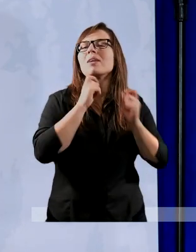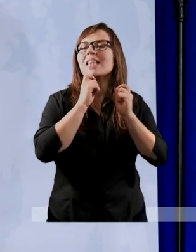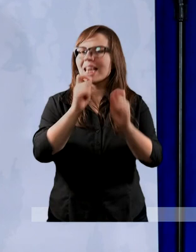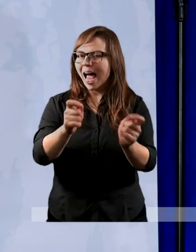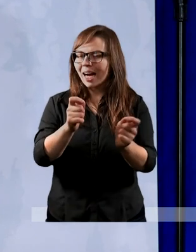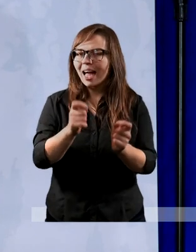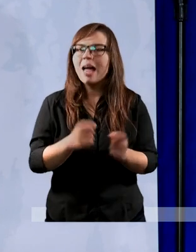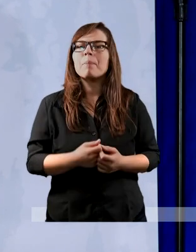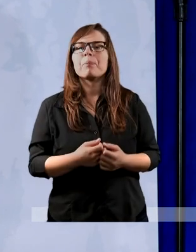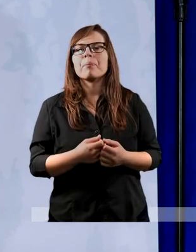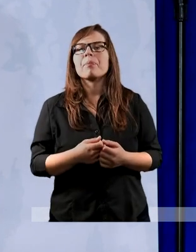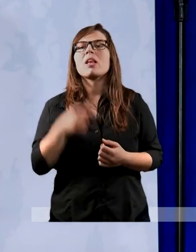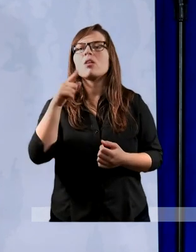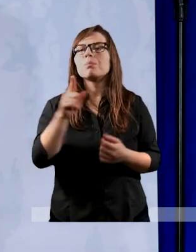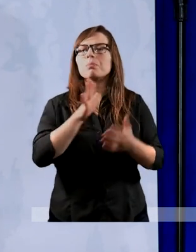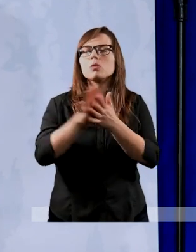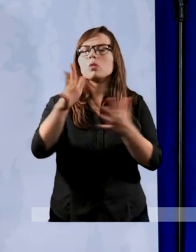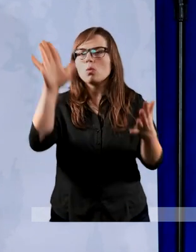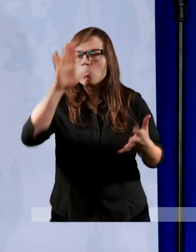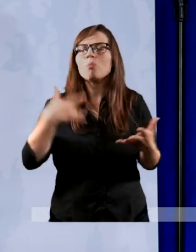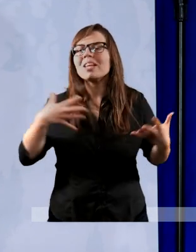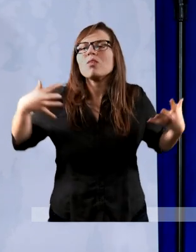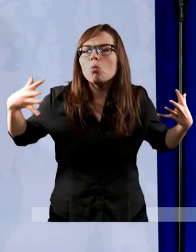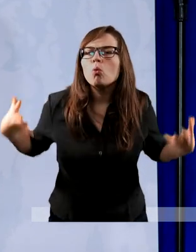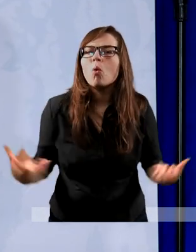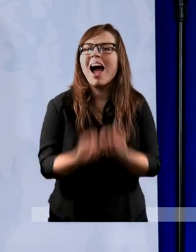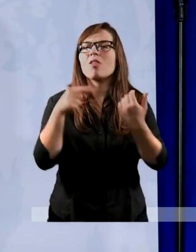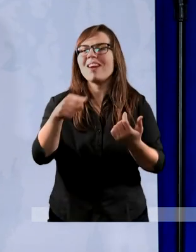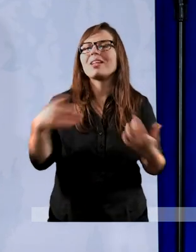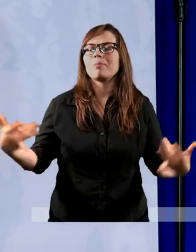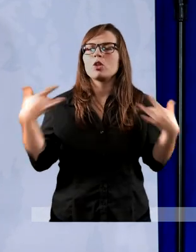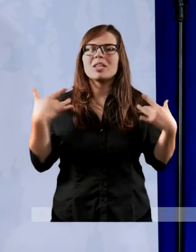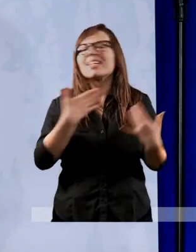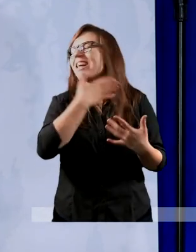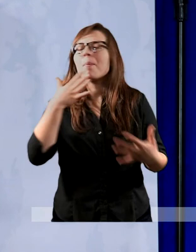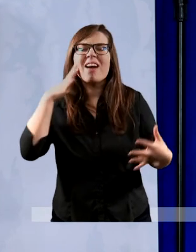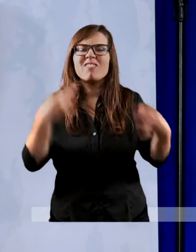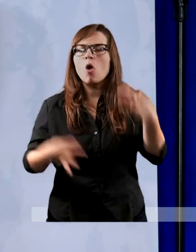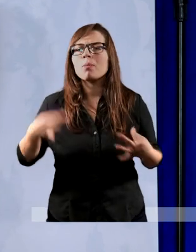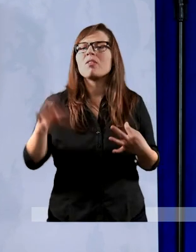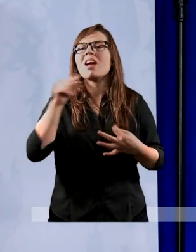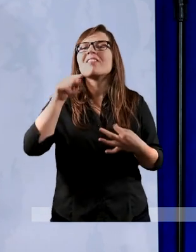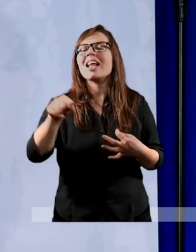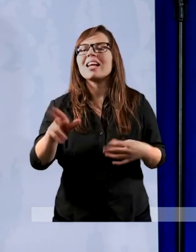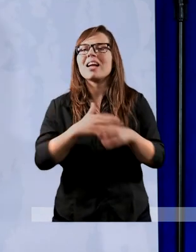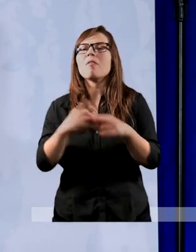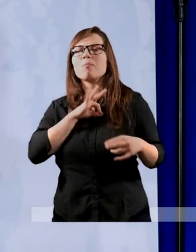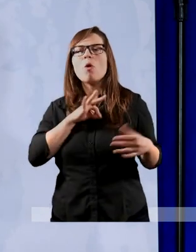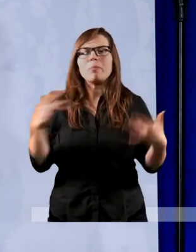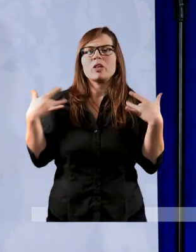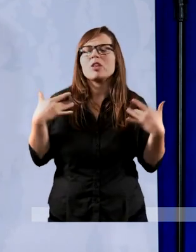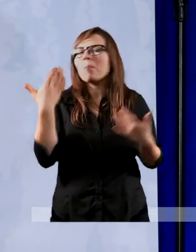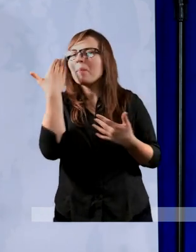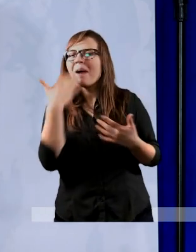darem Pan Bóg po prostu uratował mi życie. Bo nie mam wątpliwości, że wtedy, kiedy przyszły w moim życiu